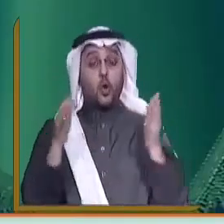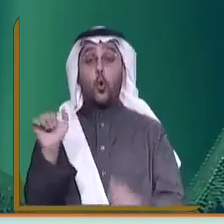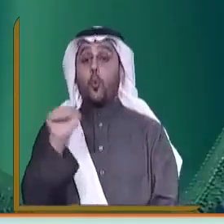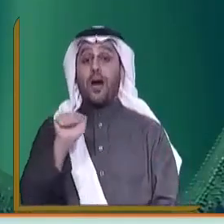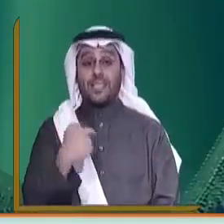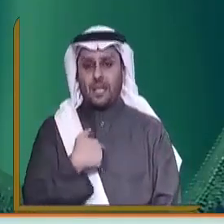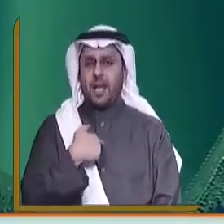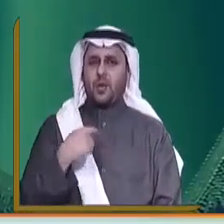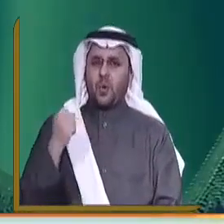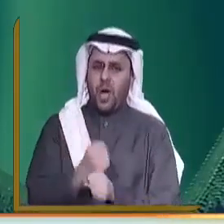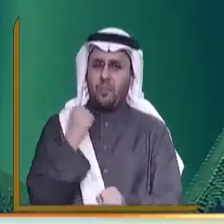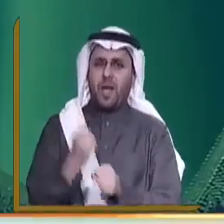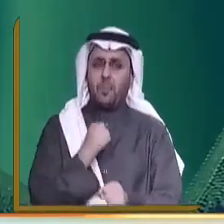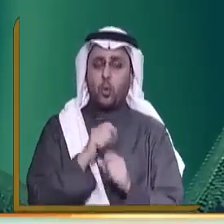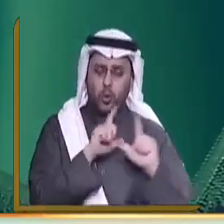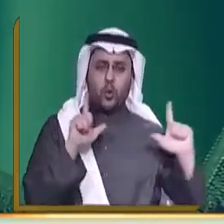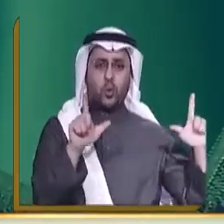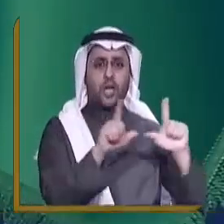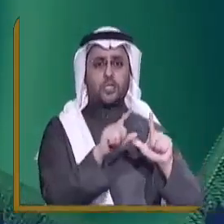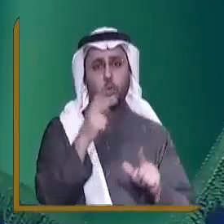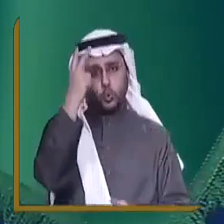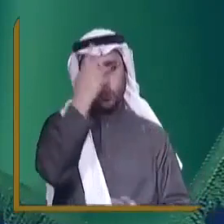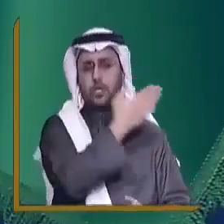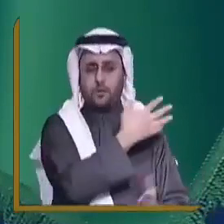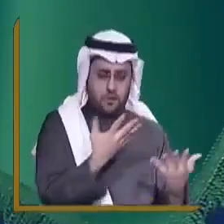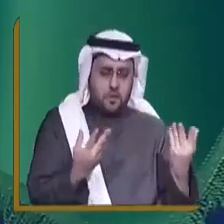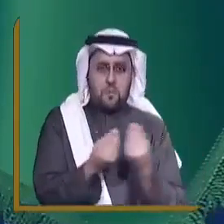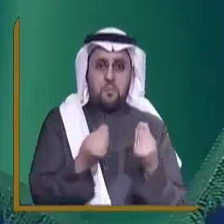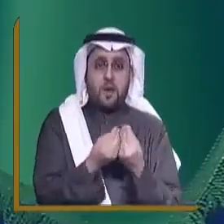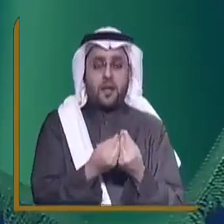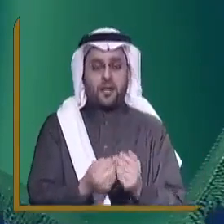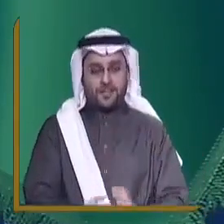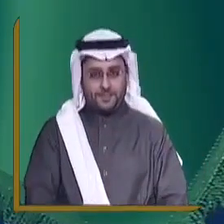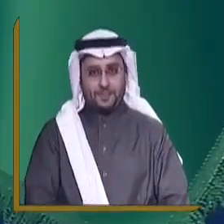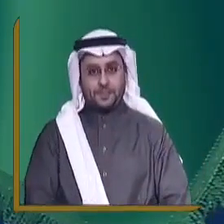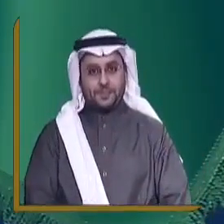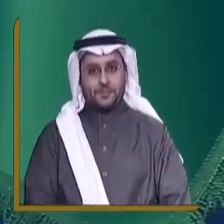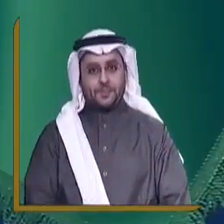للري واللجنه الوطنيه السعوديه للري والصرف